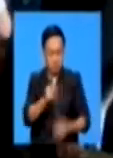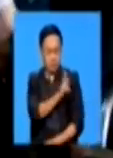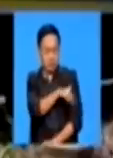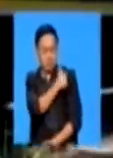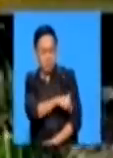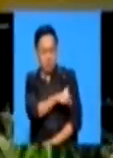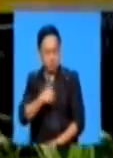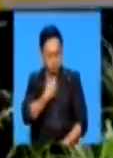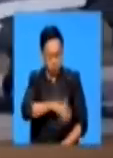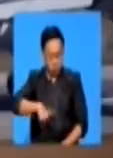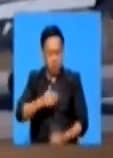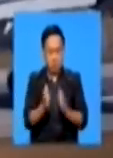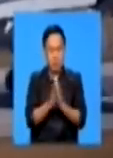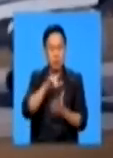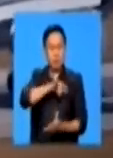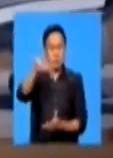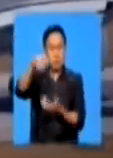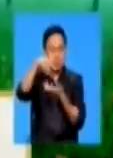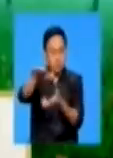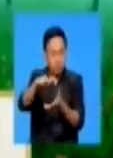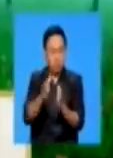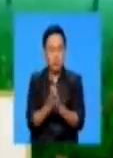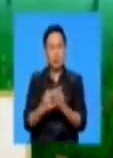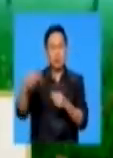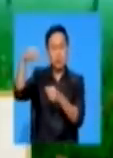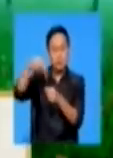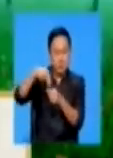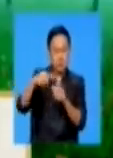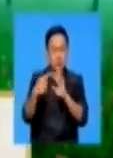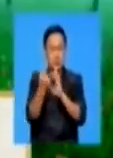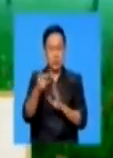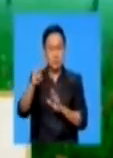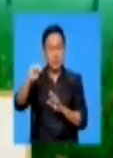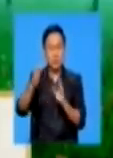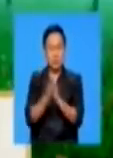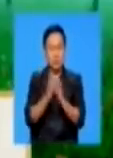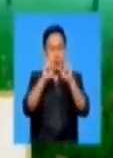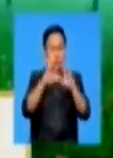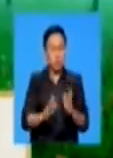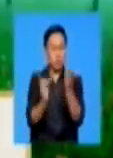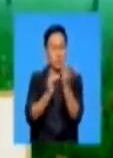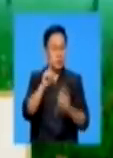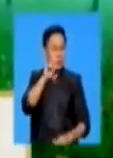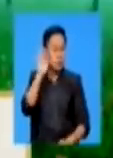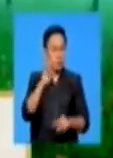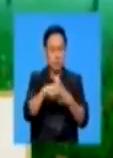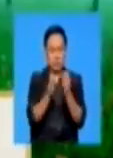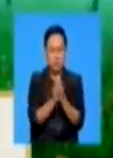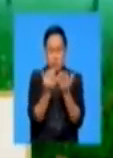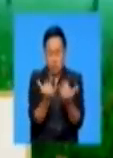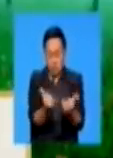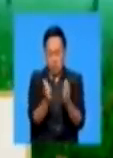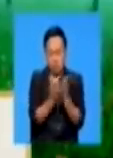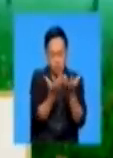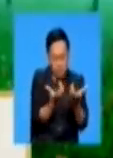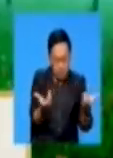รการขนส่งและการบินเชื้อเพลิงและเคมีชีวภาพและดิจิตัลนะครับทั้งนี้เราจะเน้นการพัฒนาสินค้าให้มีคุณ